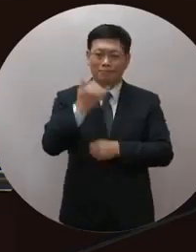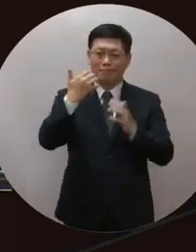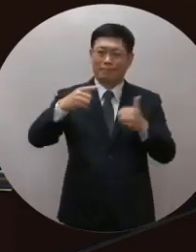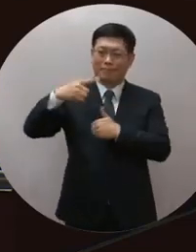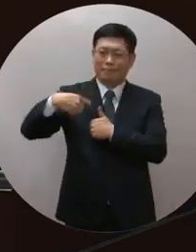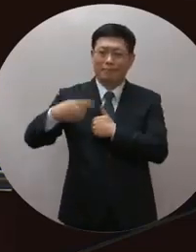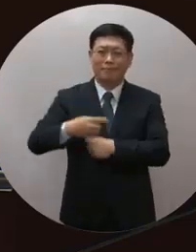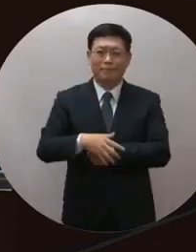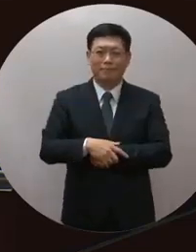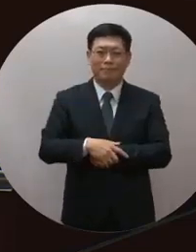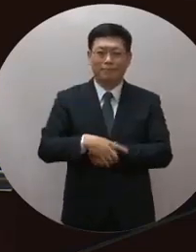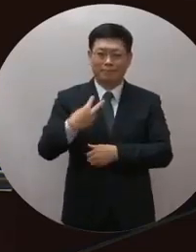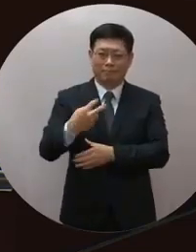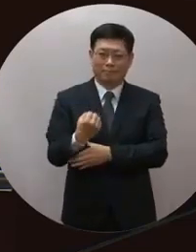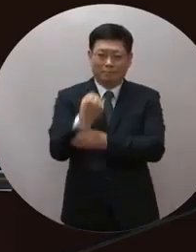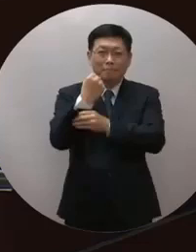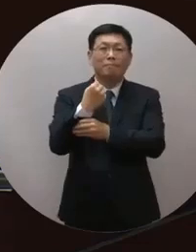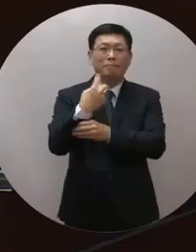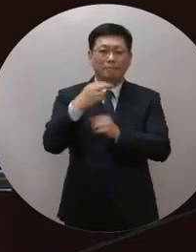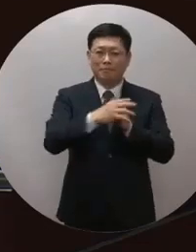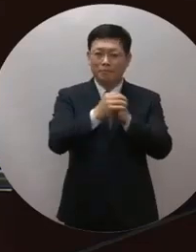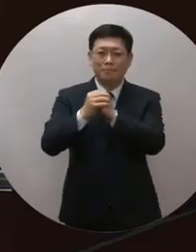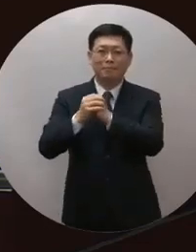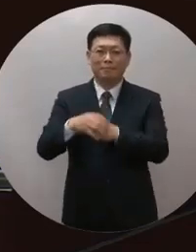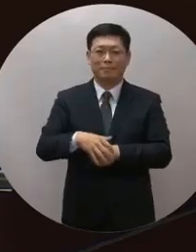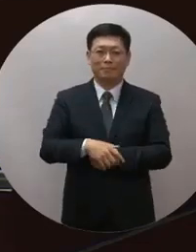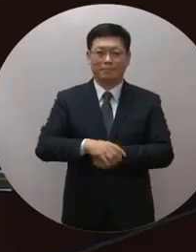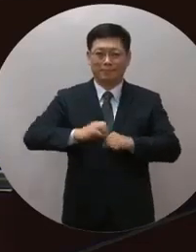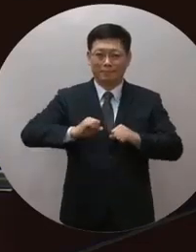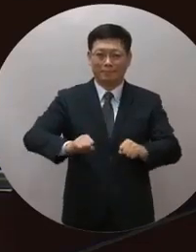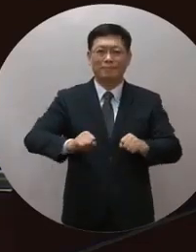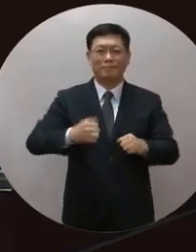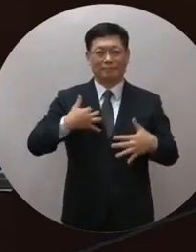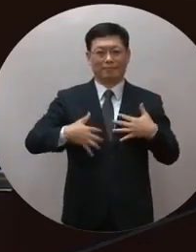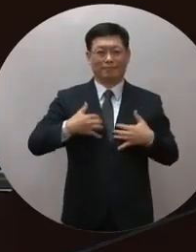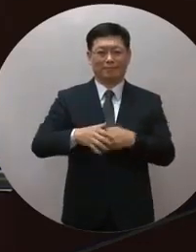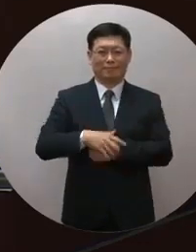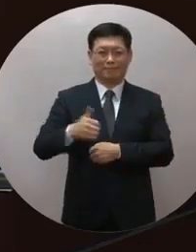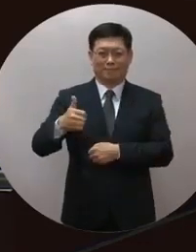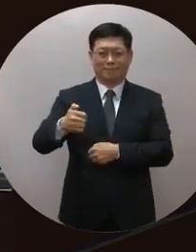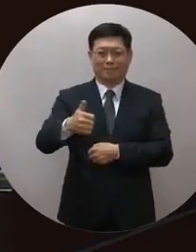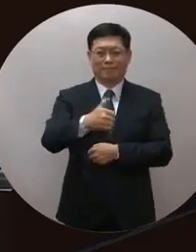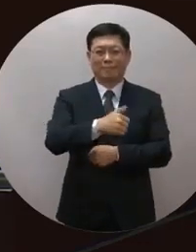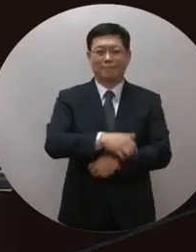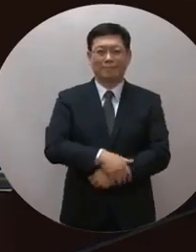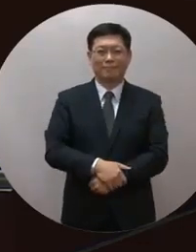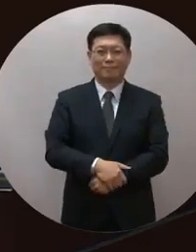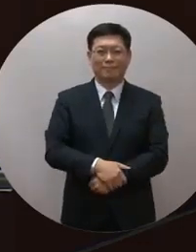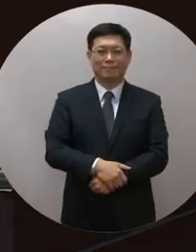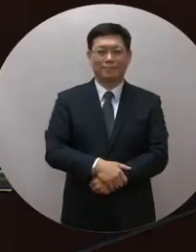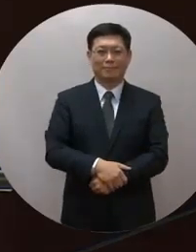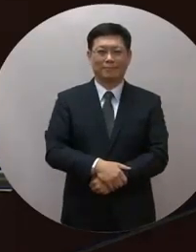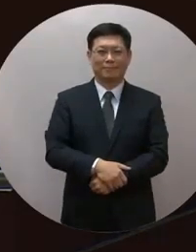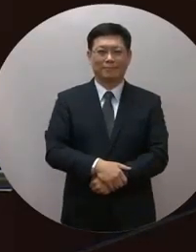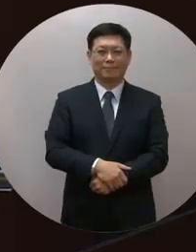指教与支持，并祝福大家健康快乐，谢谢大家。